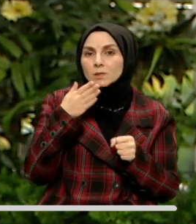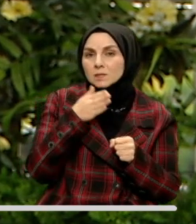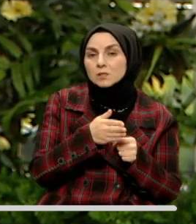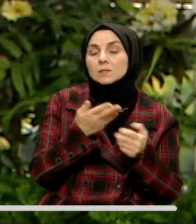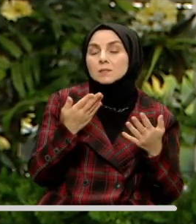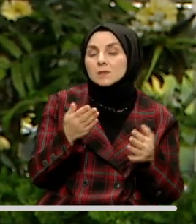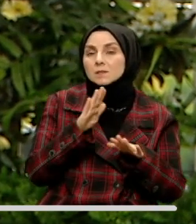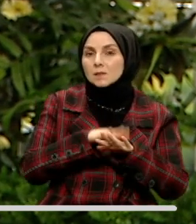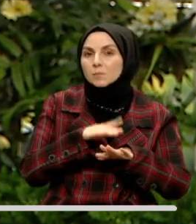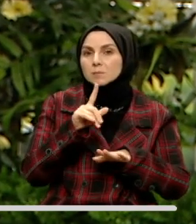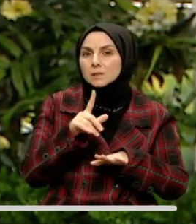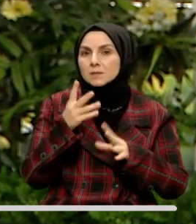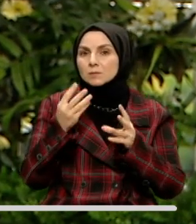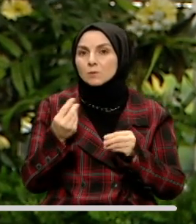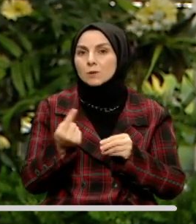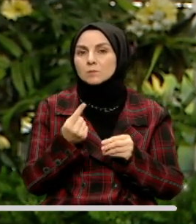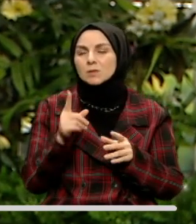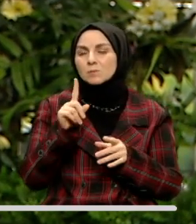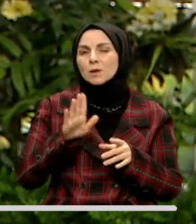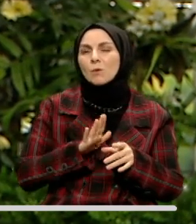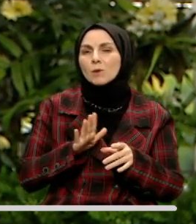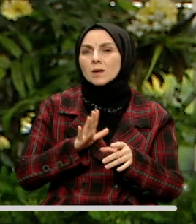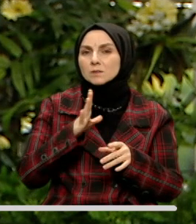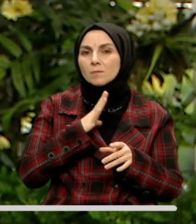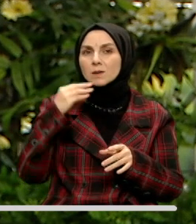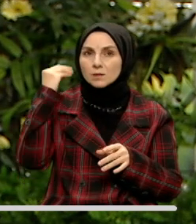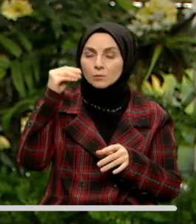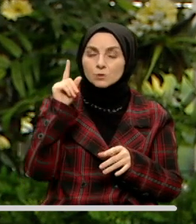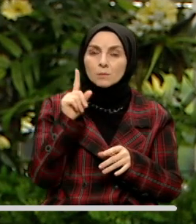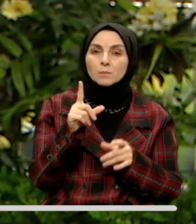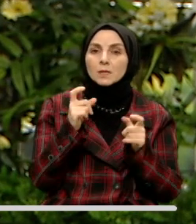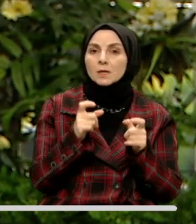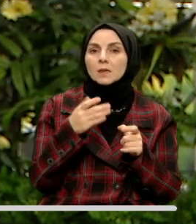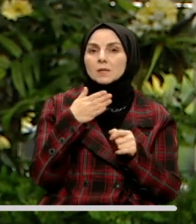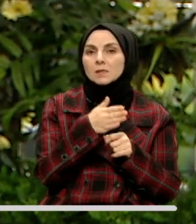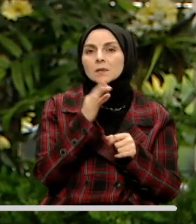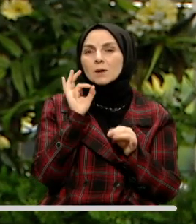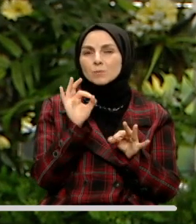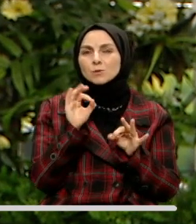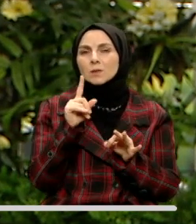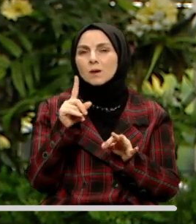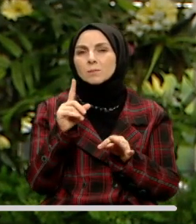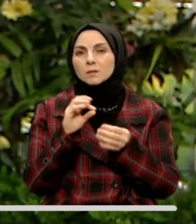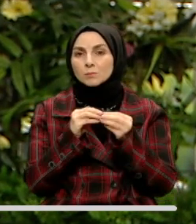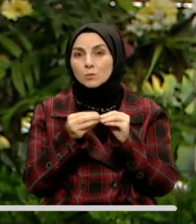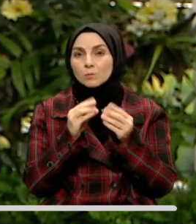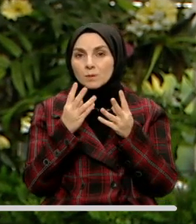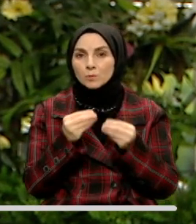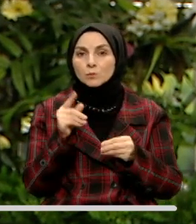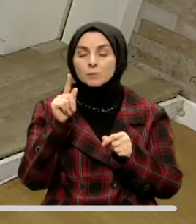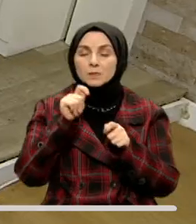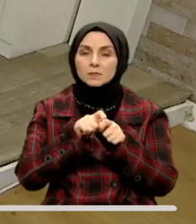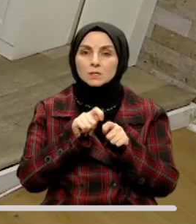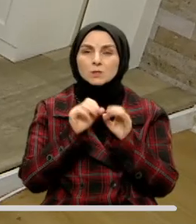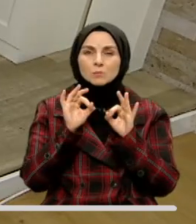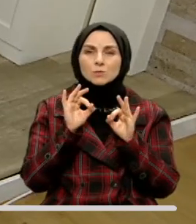yapılması gereken bir şey, böyle bir öğrencim vardı. Hocam bir yere gitme, giderken mutlaka bir problem oluyor ve işe mutlaka geç